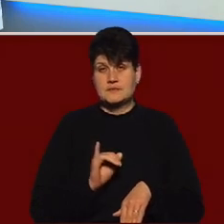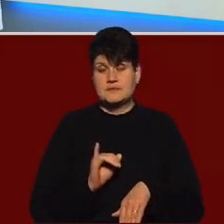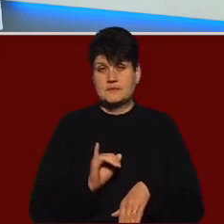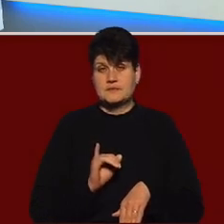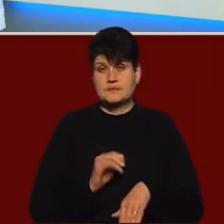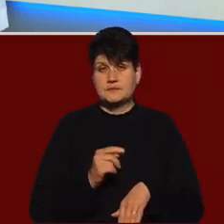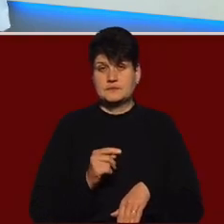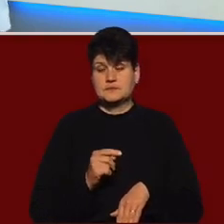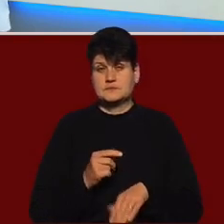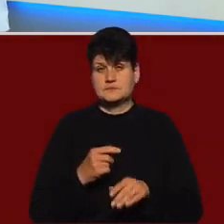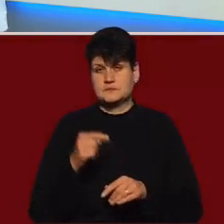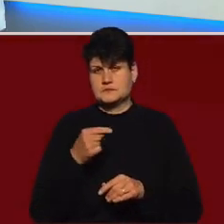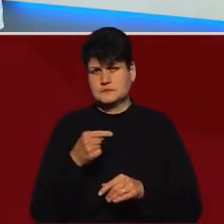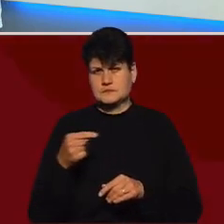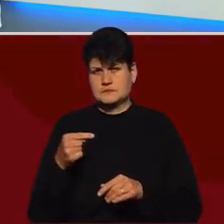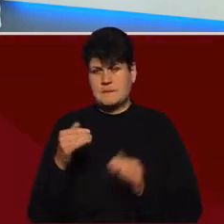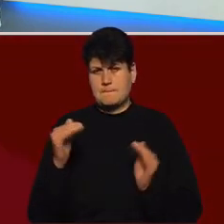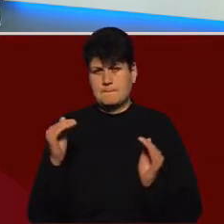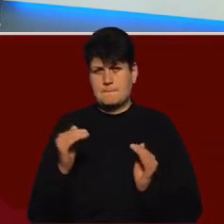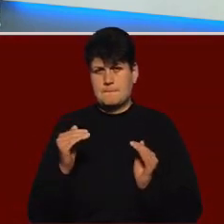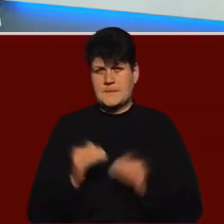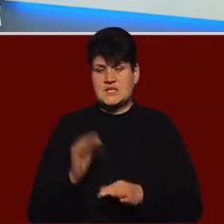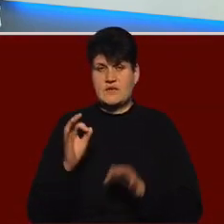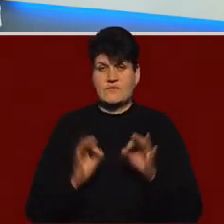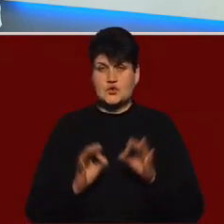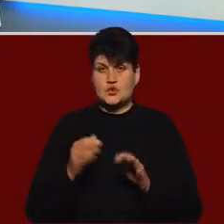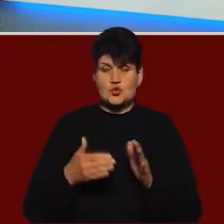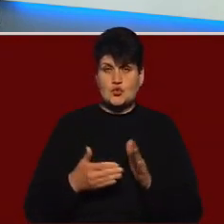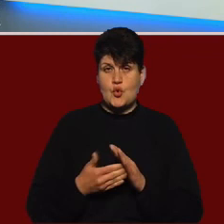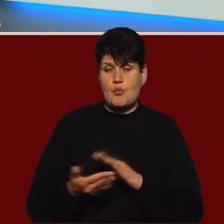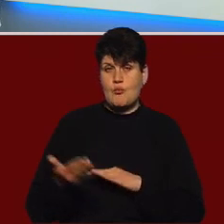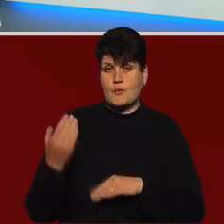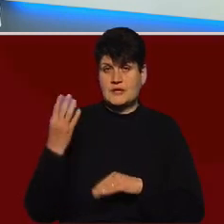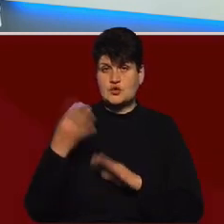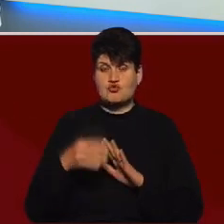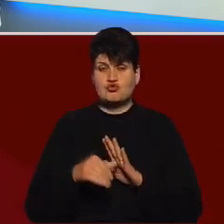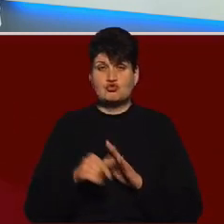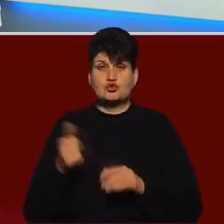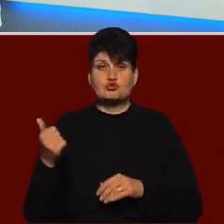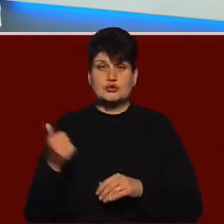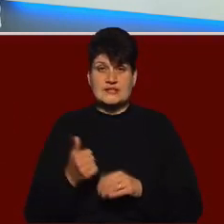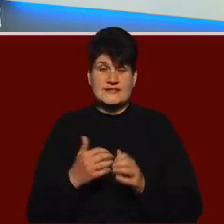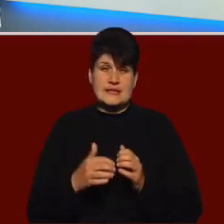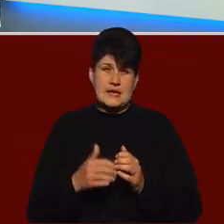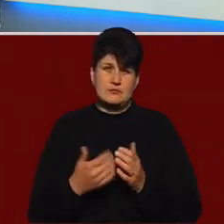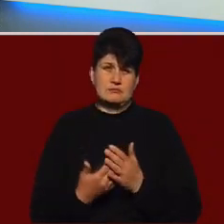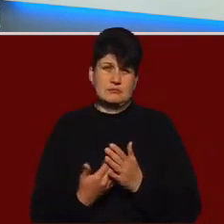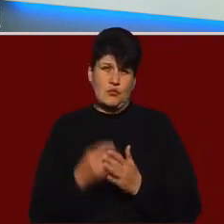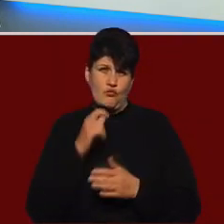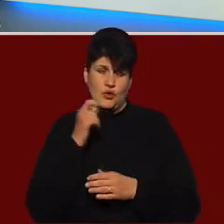негативний приріст, тобто зниження у відсотках до попереднього 46-го тижня в середньому по Україні